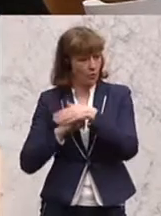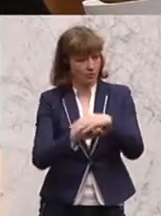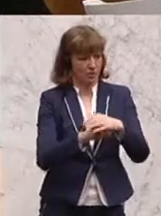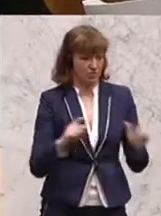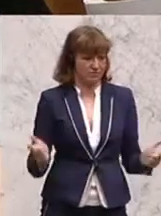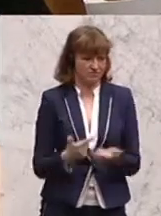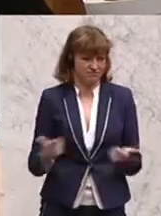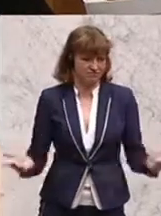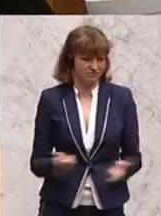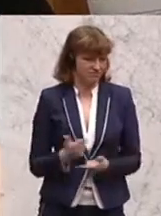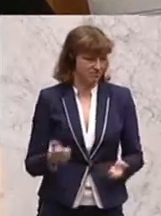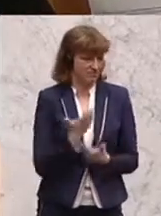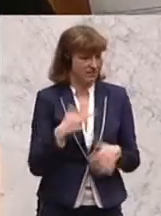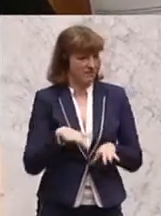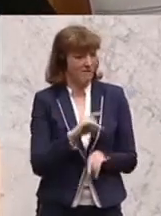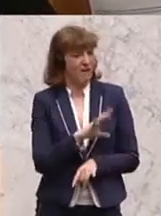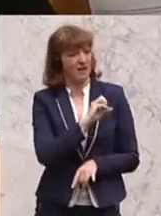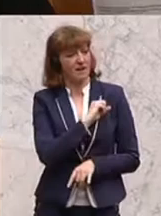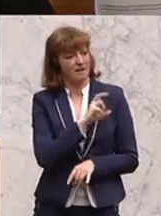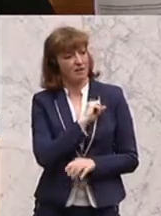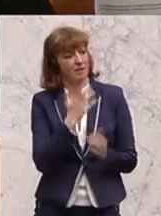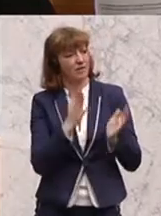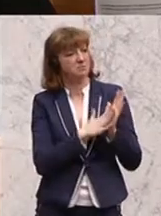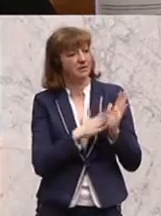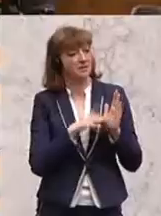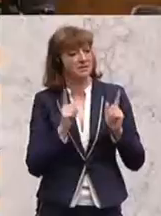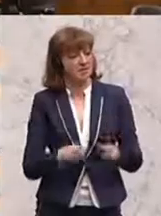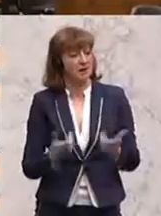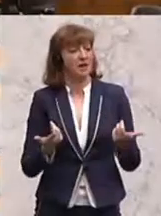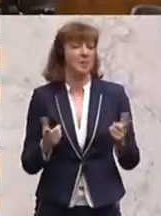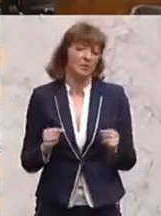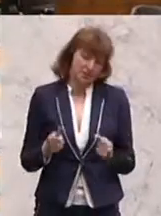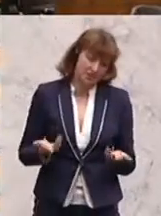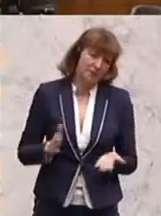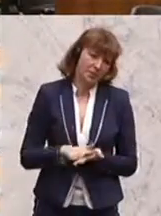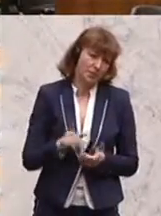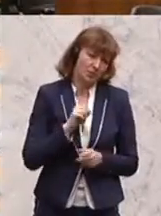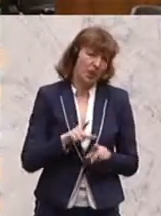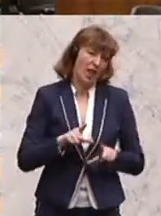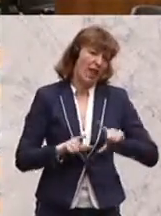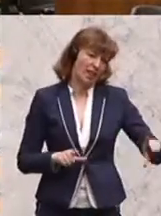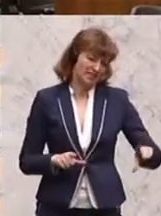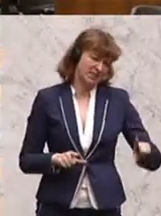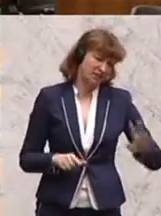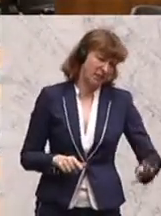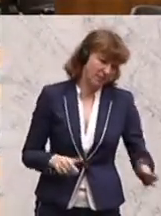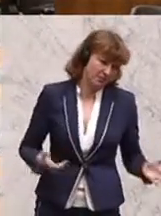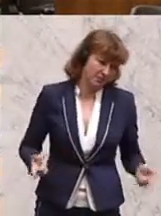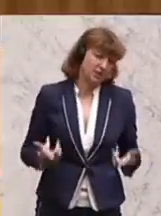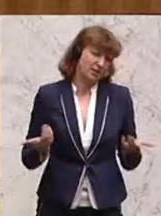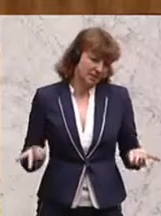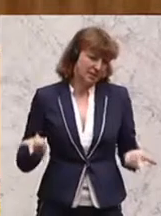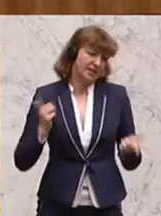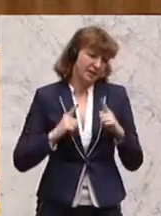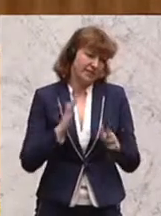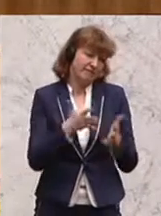das Einzige, was Sie mit Ihren Wahlerfolgen und sonst etwas vorzuweisen können. Da bleibt halt nur mehr links über. Und es ist halt so wie bei vielen Ihrer